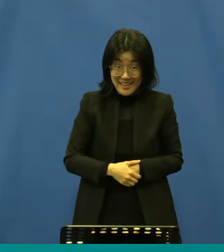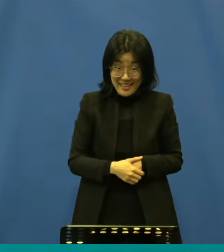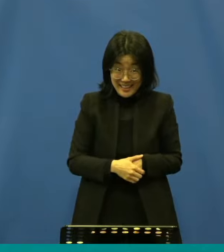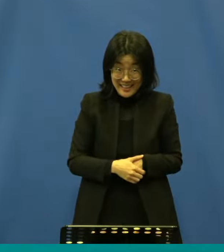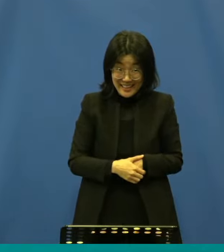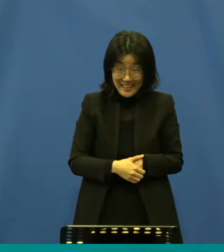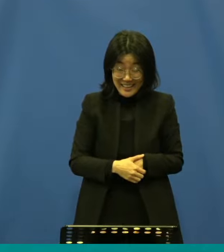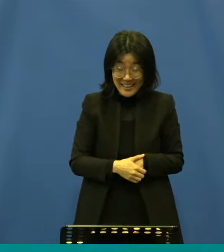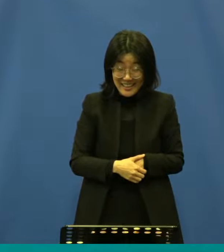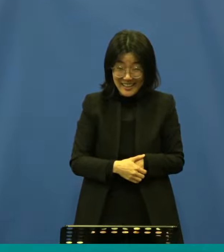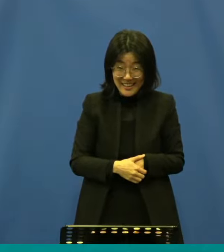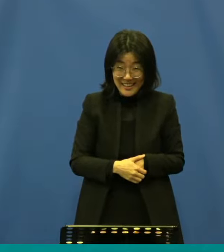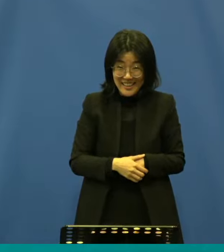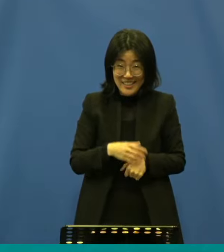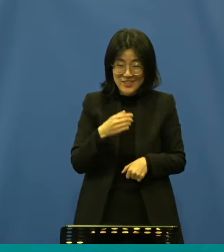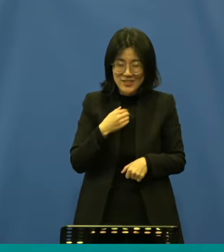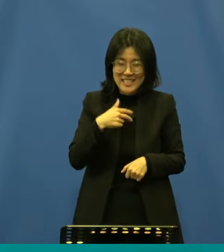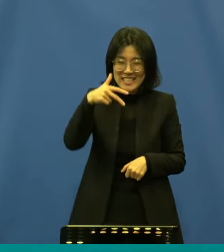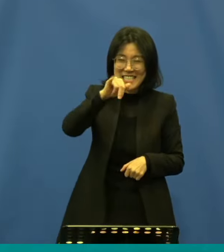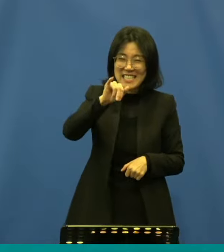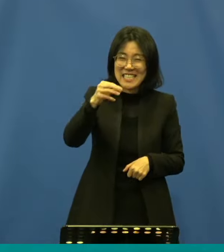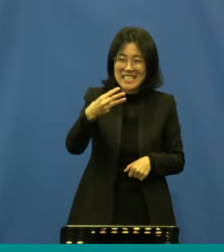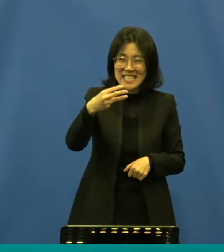우리는 질그릇과 같은 존재다.